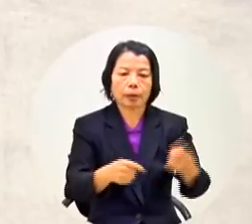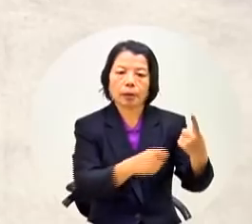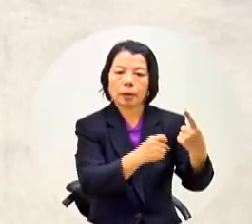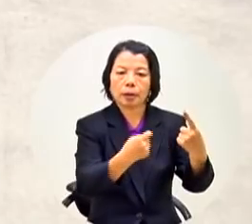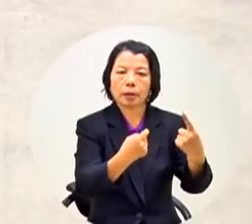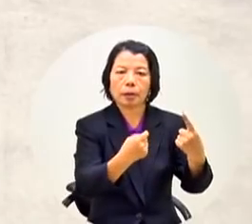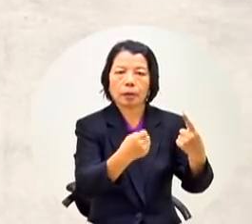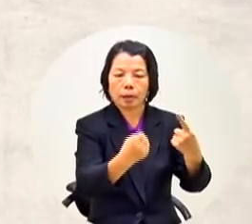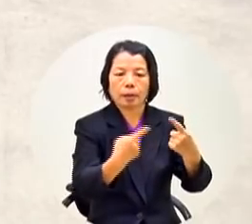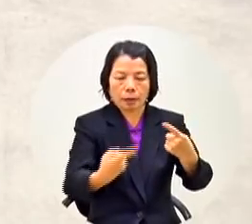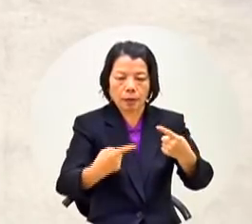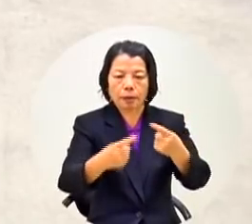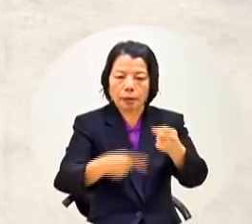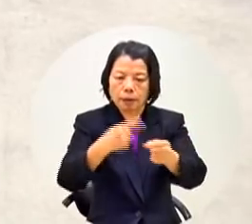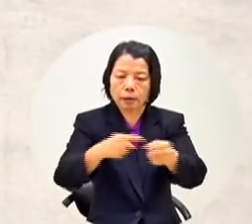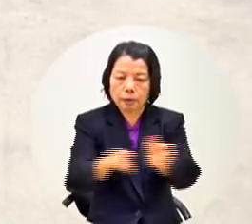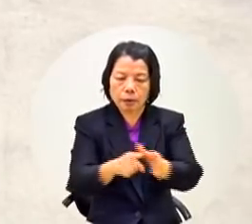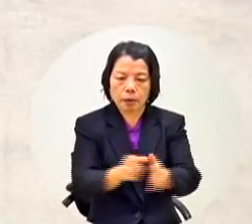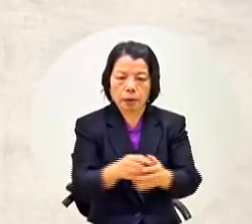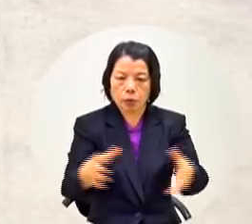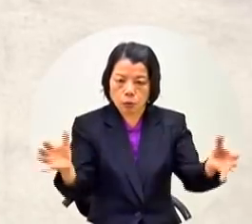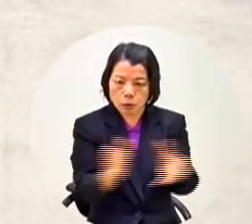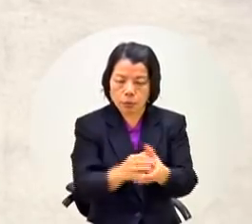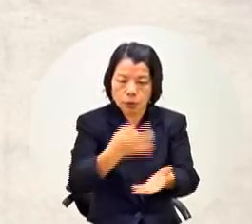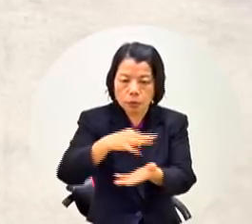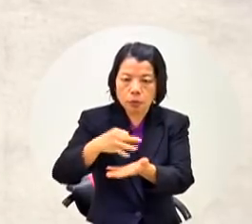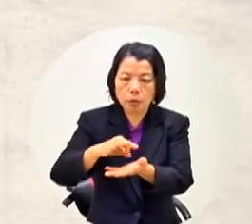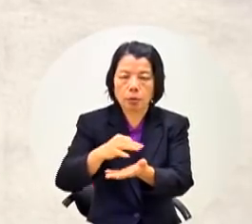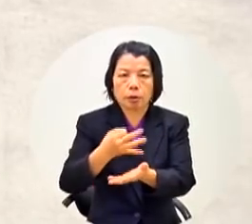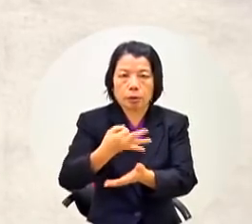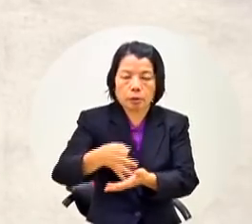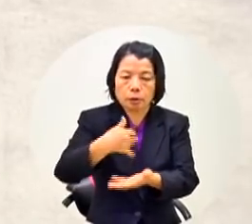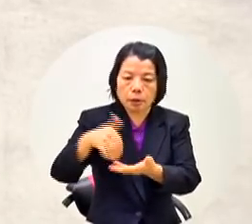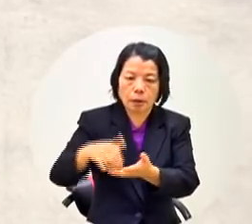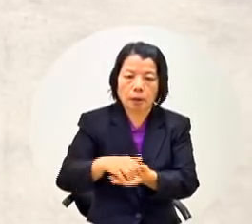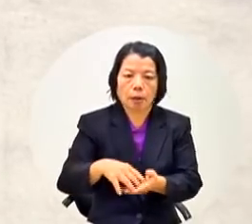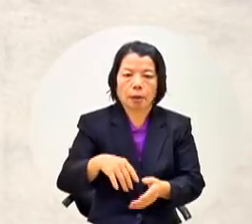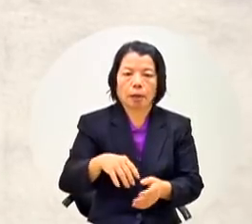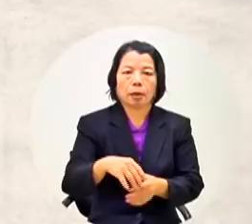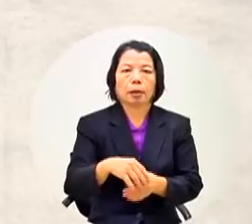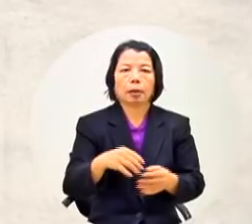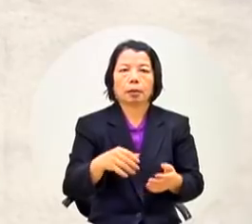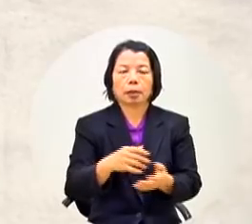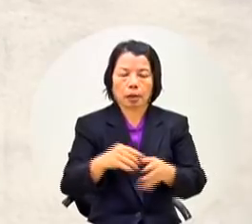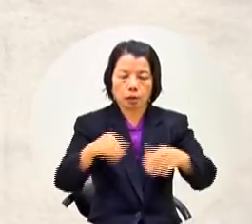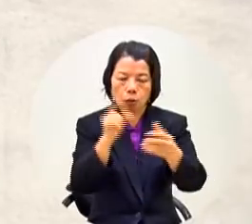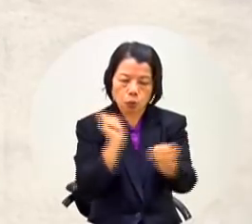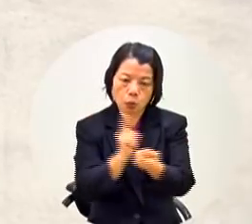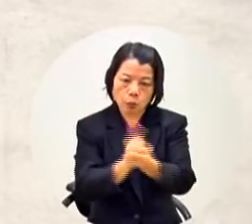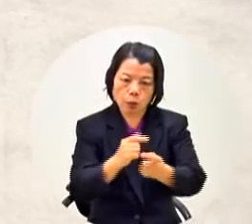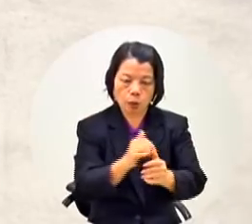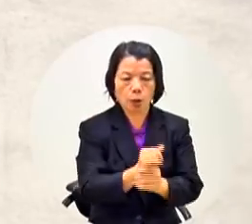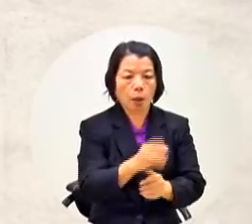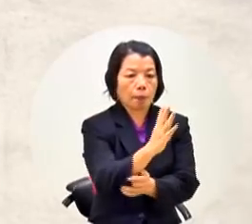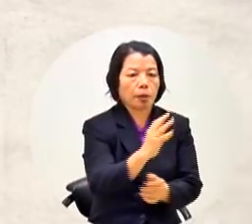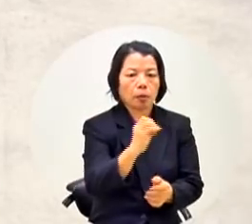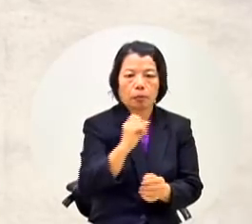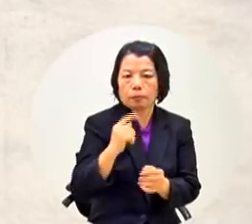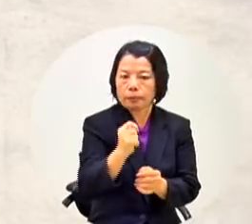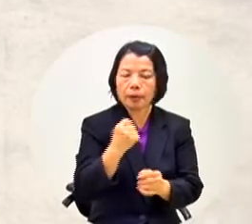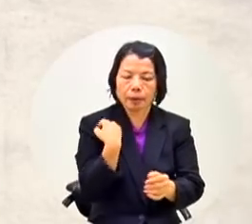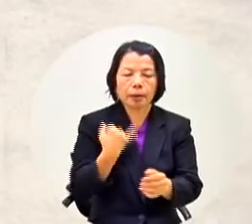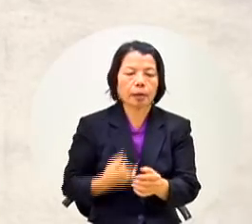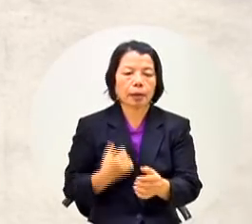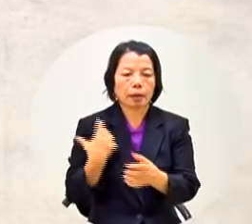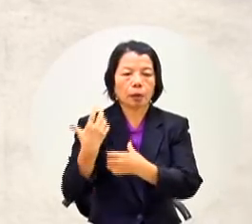经费是165.37亿，那当时是采用促参民间参与的一个方式来办理。那当时规划整个车